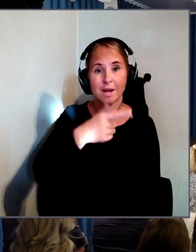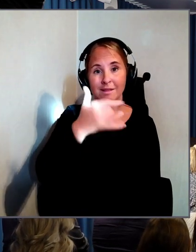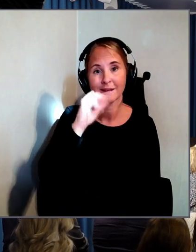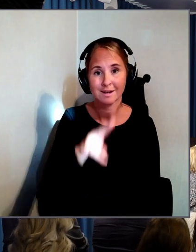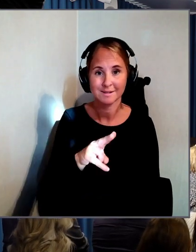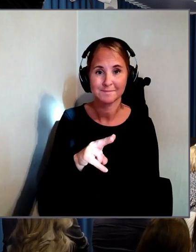Martin